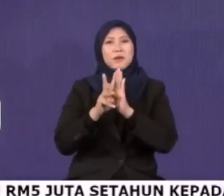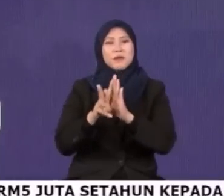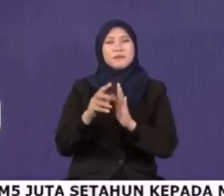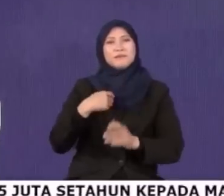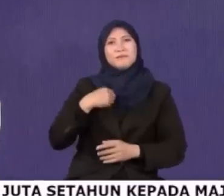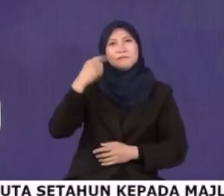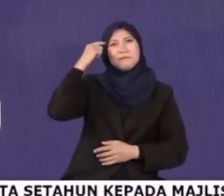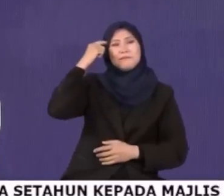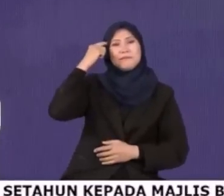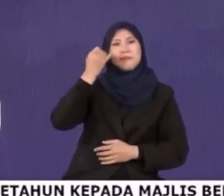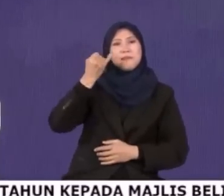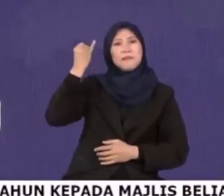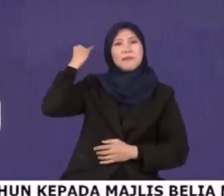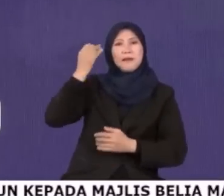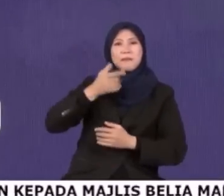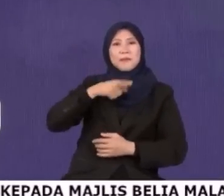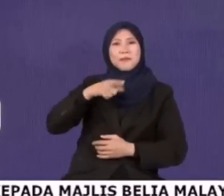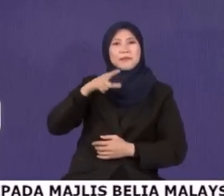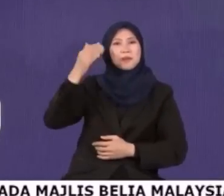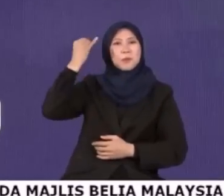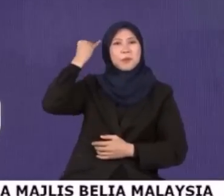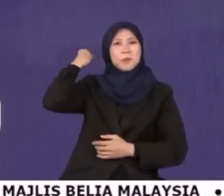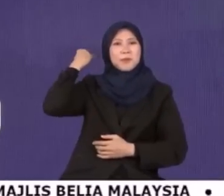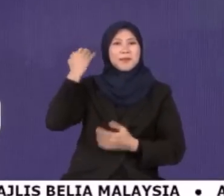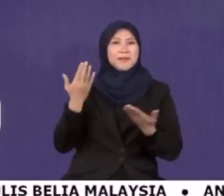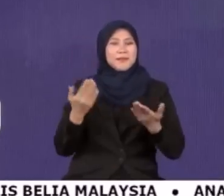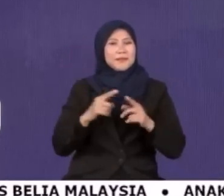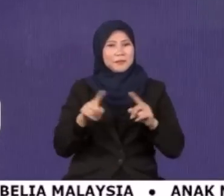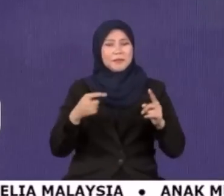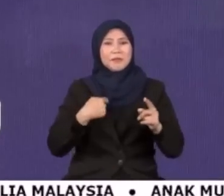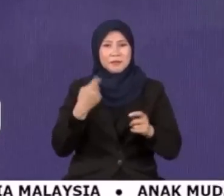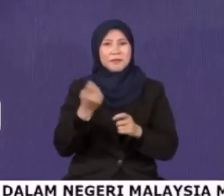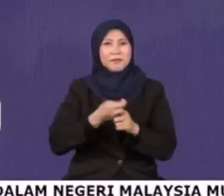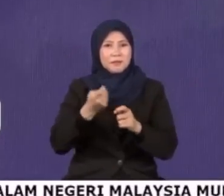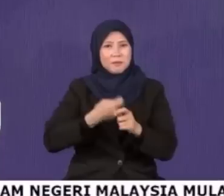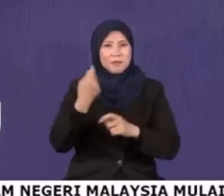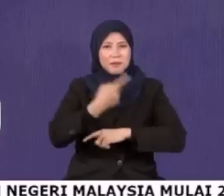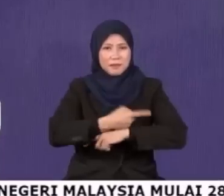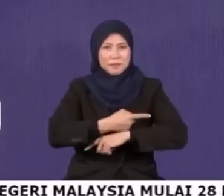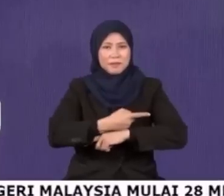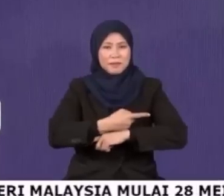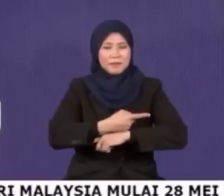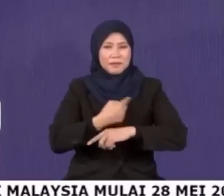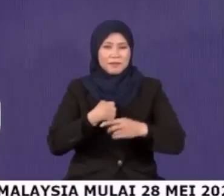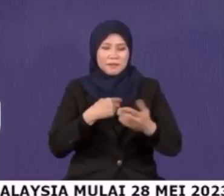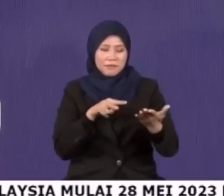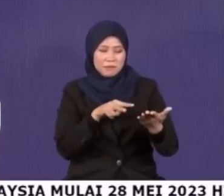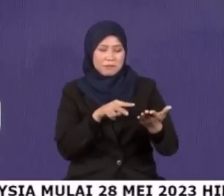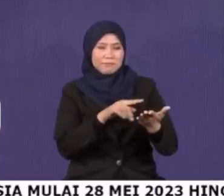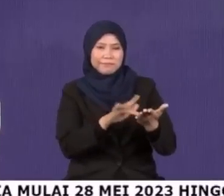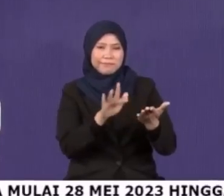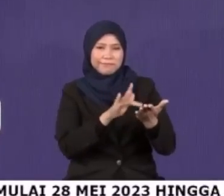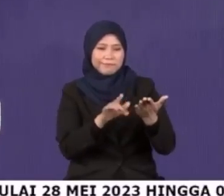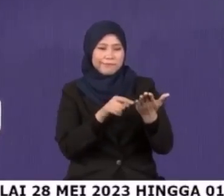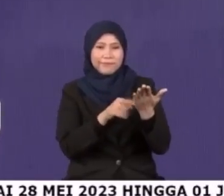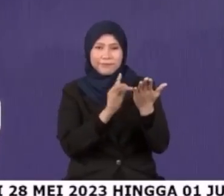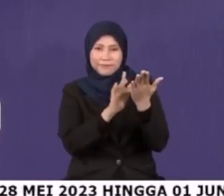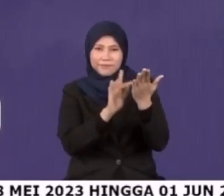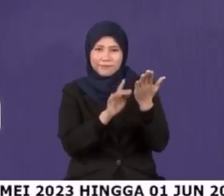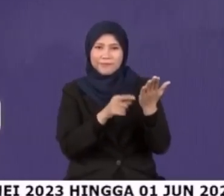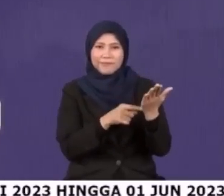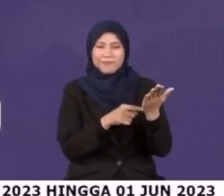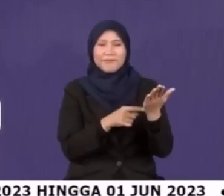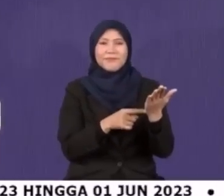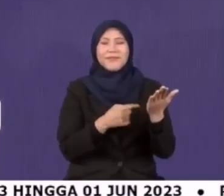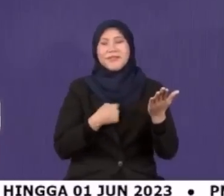pikiran lama saya masih setiap hari selain pada melihat sedikit perkembangan di media sosial saya